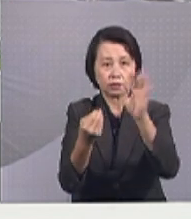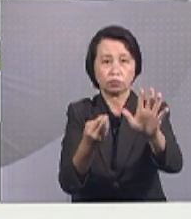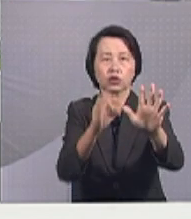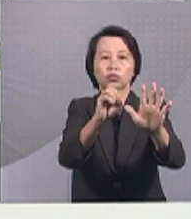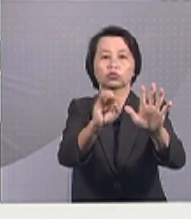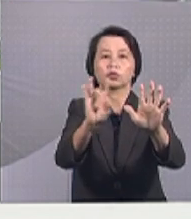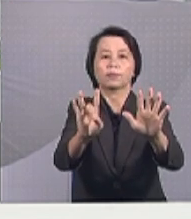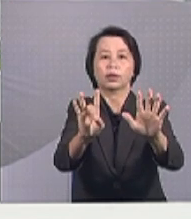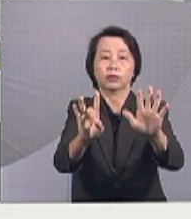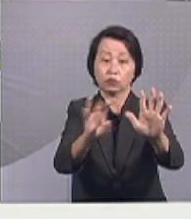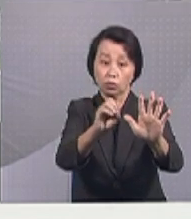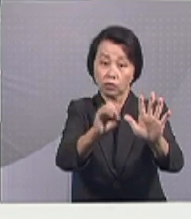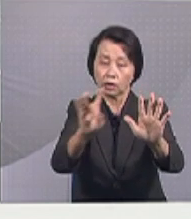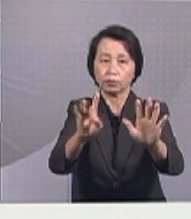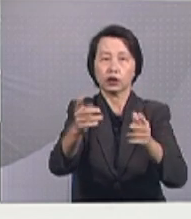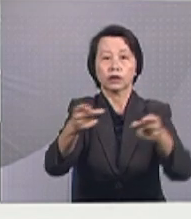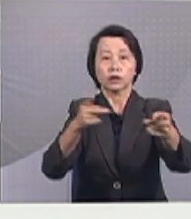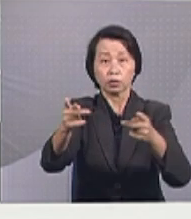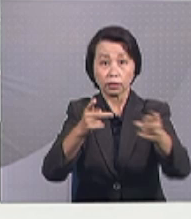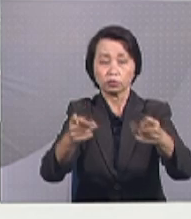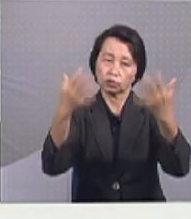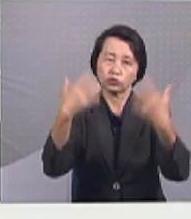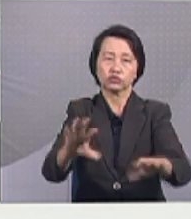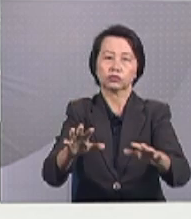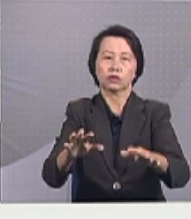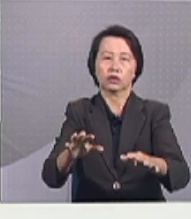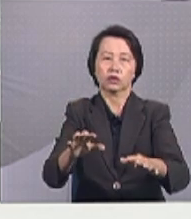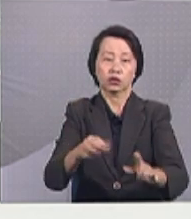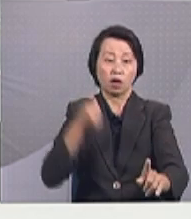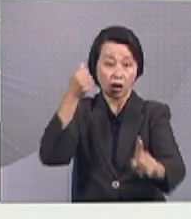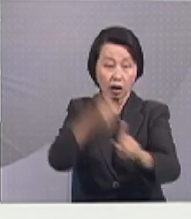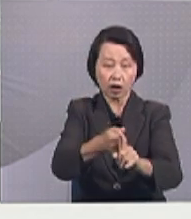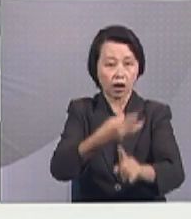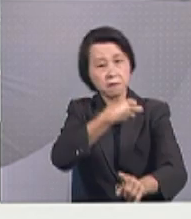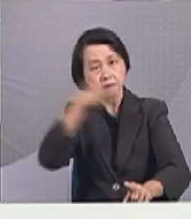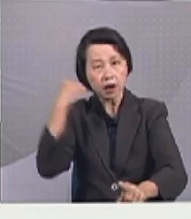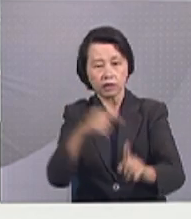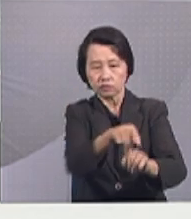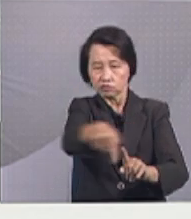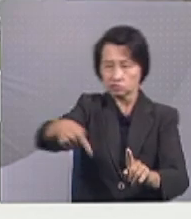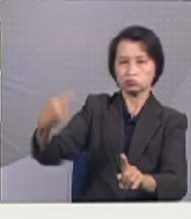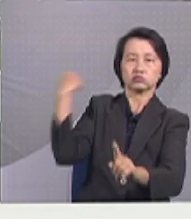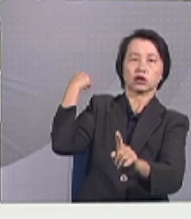508 kenderaan telah pun diarahkan untuk berpatah balik.